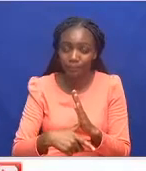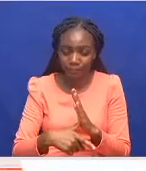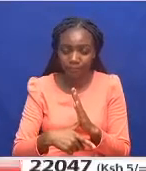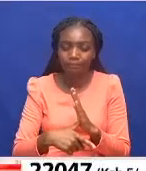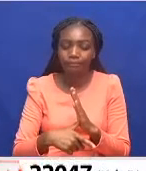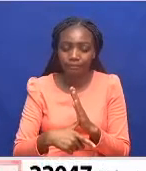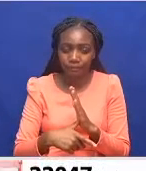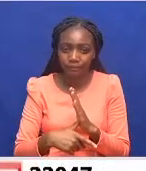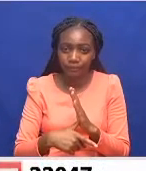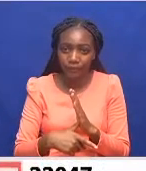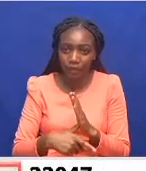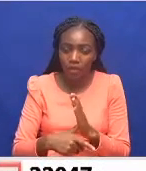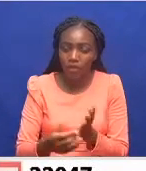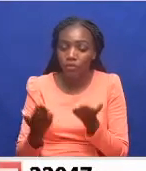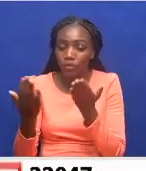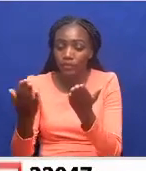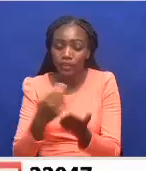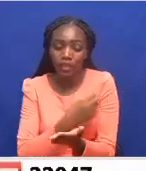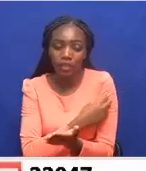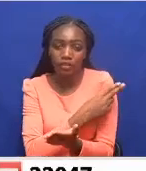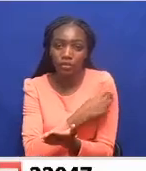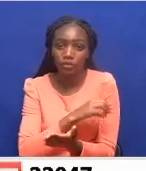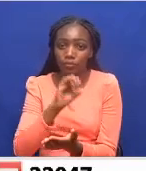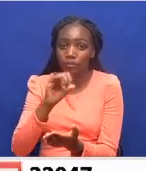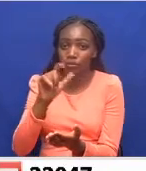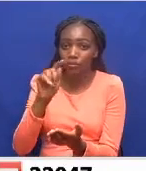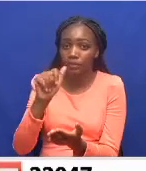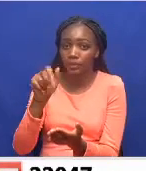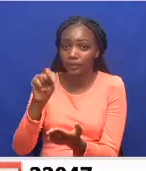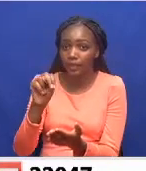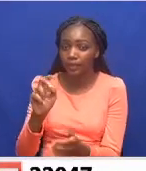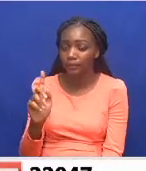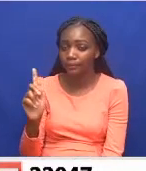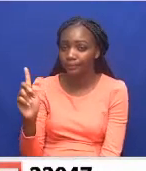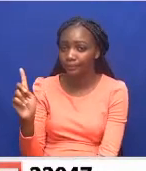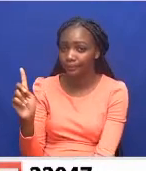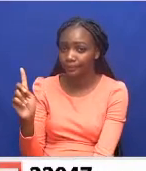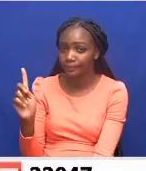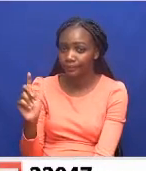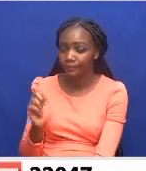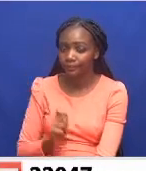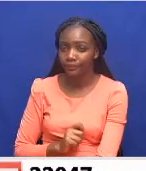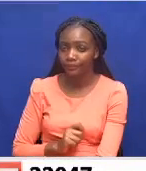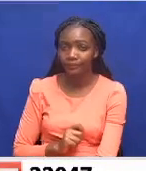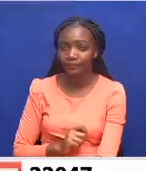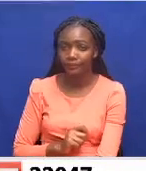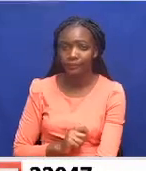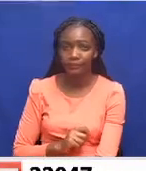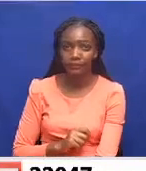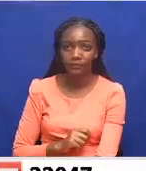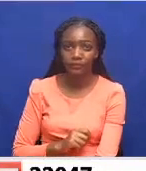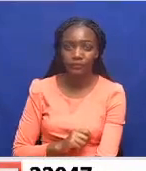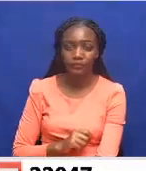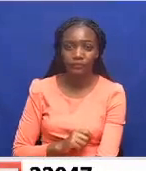kufikishwa katika hospitali ya rufaa ya Iten kama anavyotuelezea na Nok Loren.